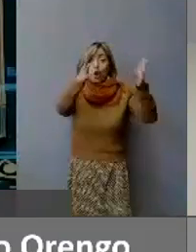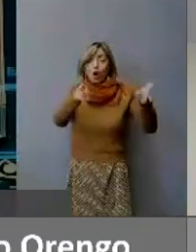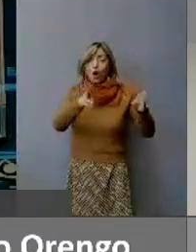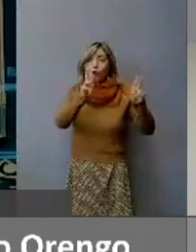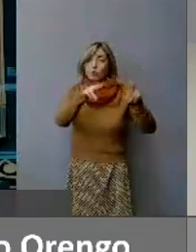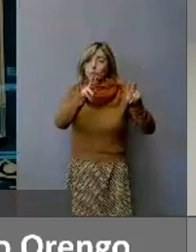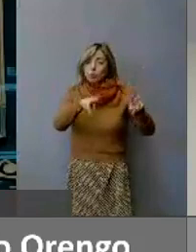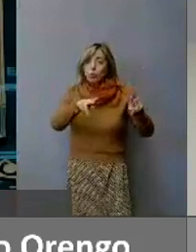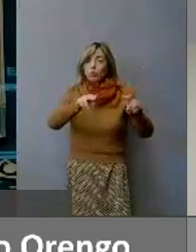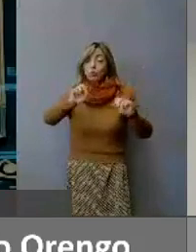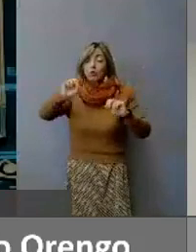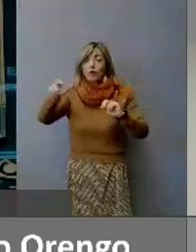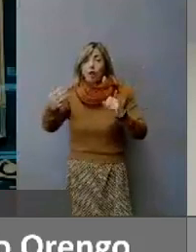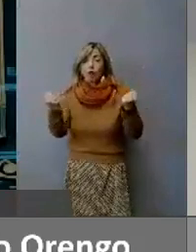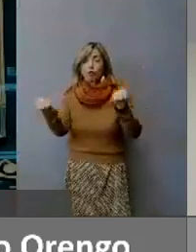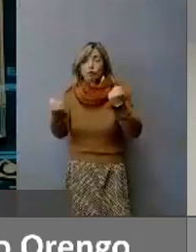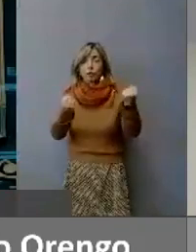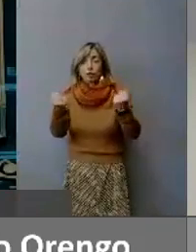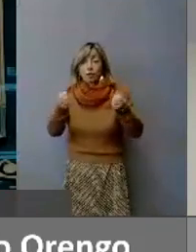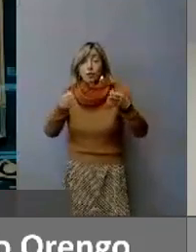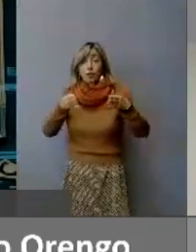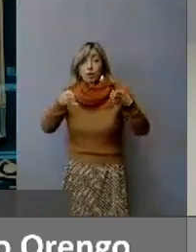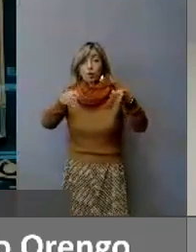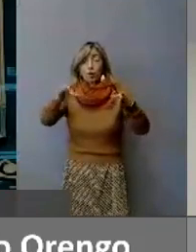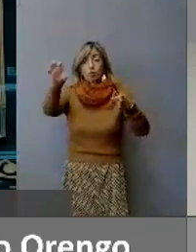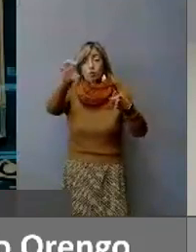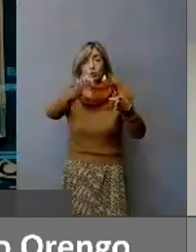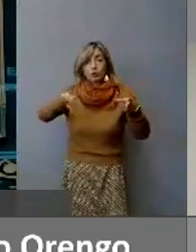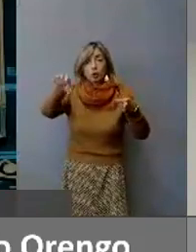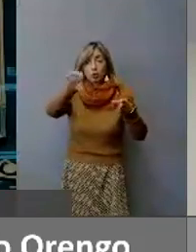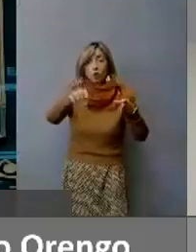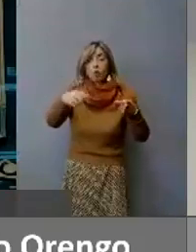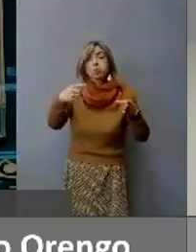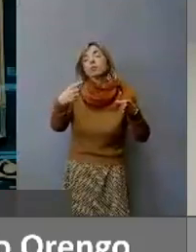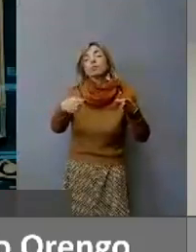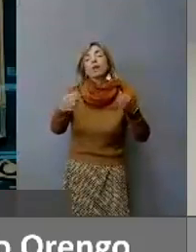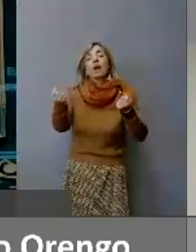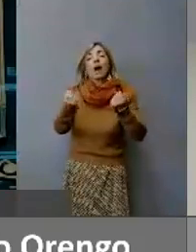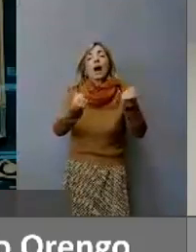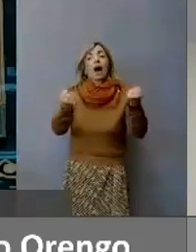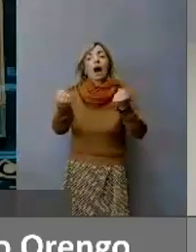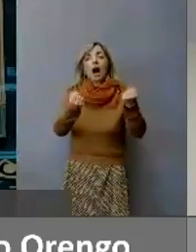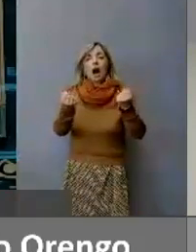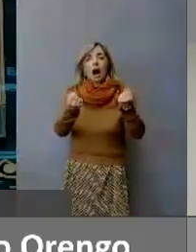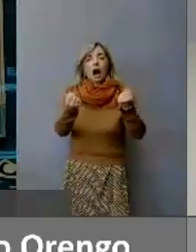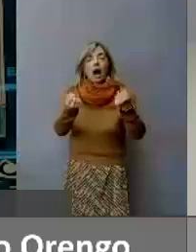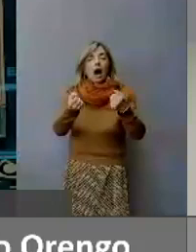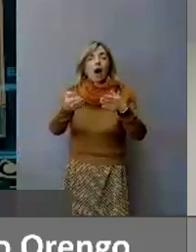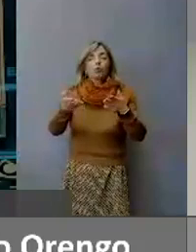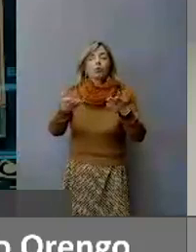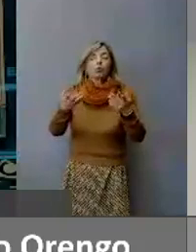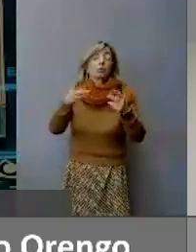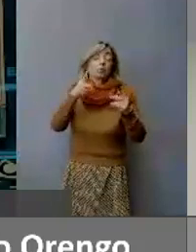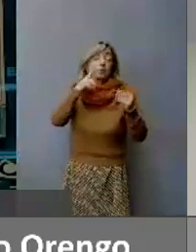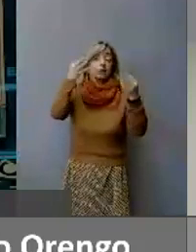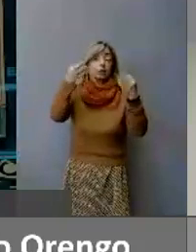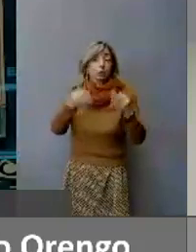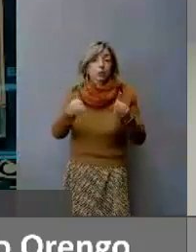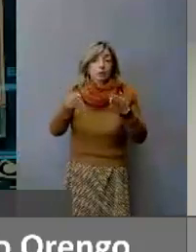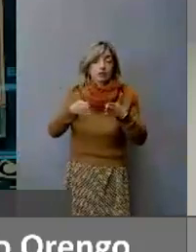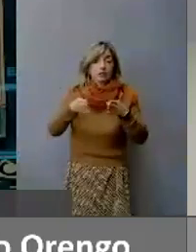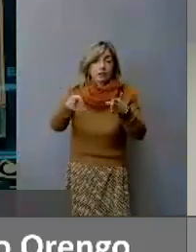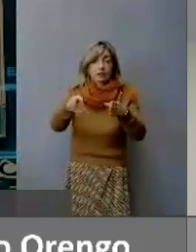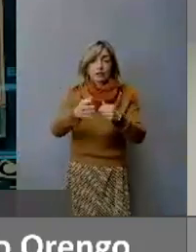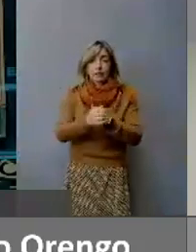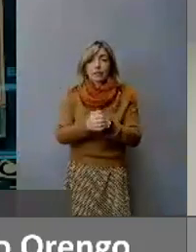mezzi di contrasto ai comportamenti non conformi al codice della strada ea tutela della sicurezza stradale quali saranno le modalità operative